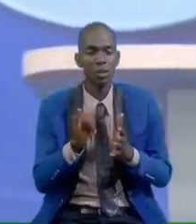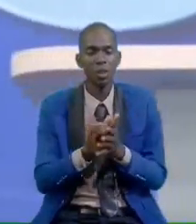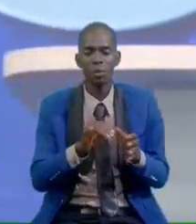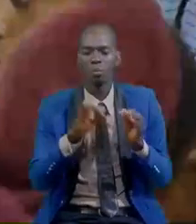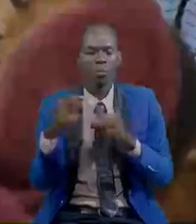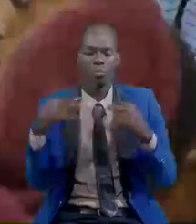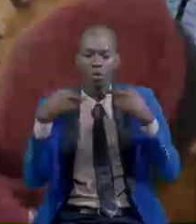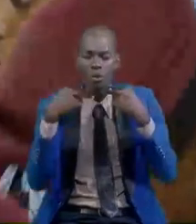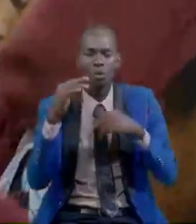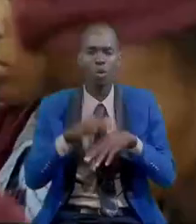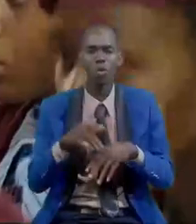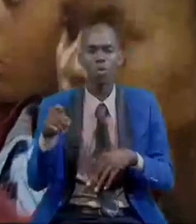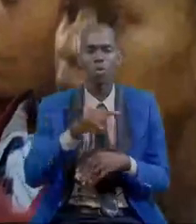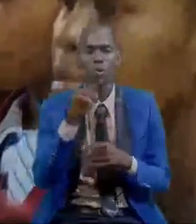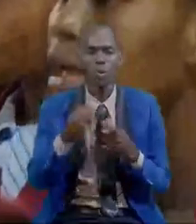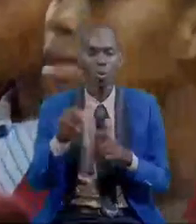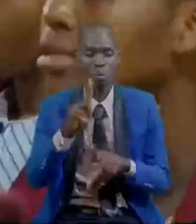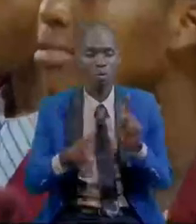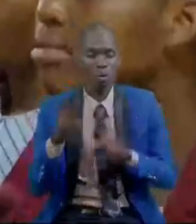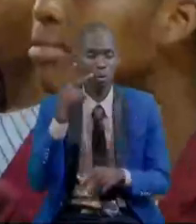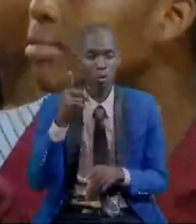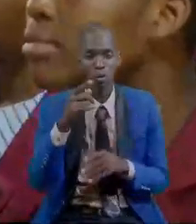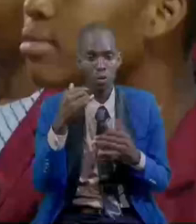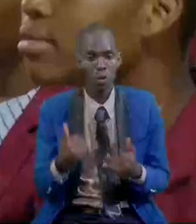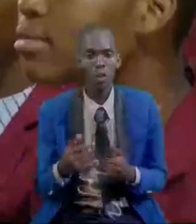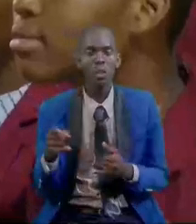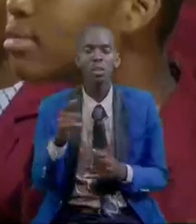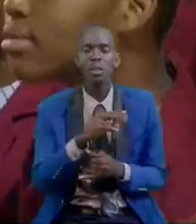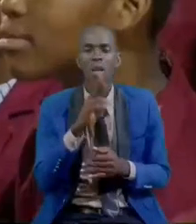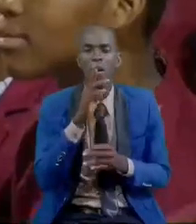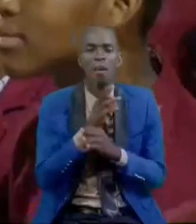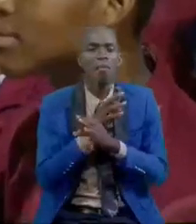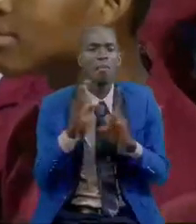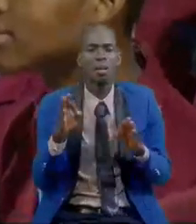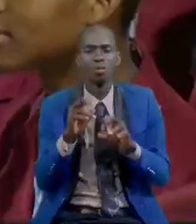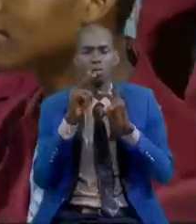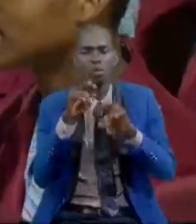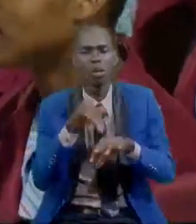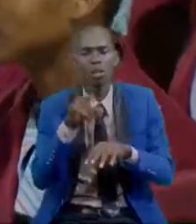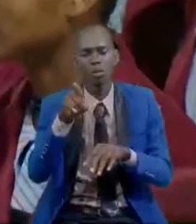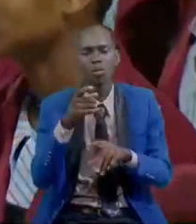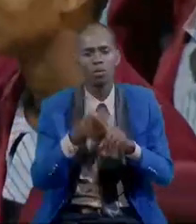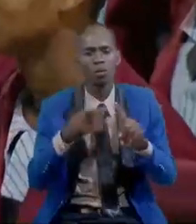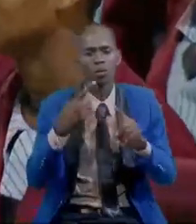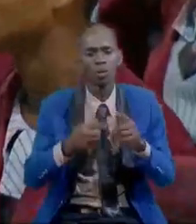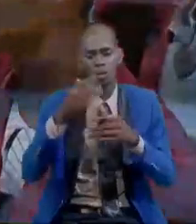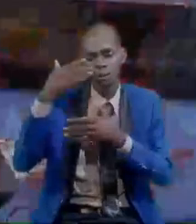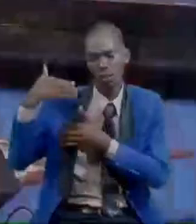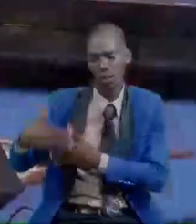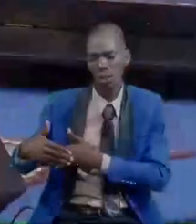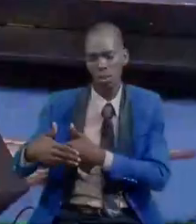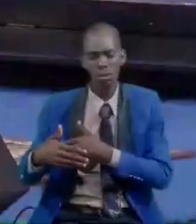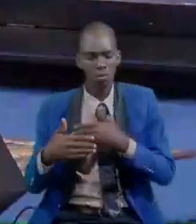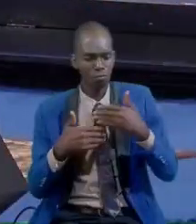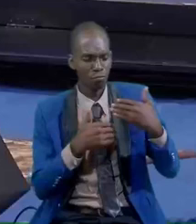sur toi, quand ils verront maintenant que tu es libre, ils vont te regarder de derrière, ils vont te regarder de côté, ils vont courir